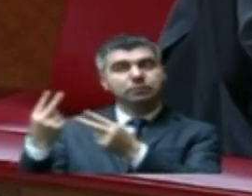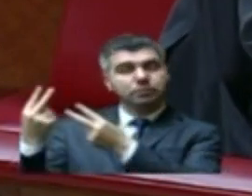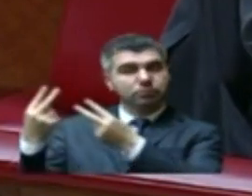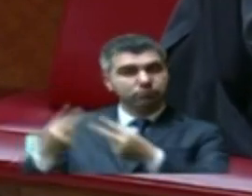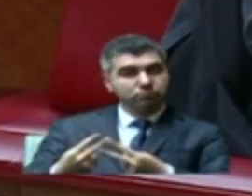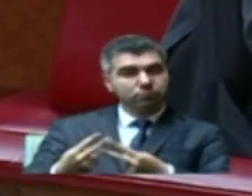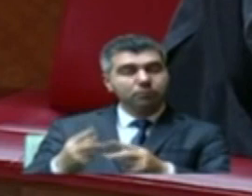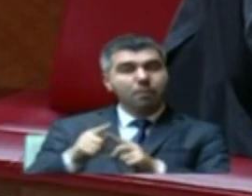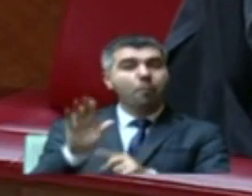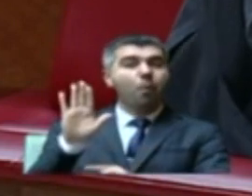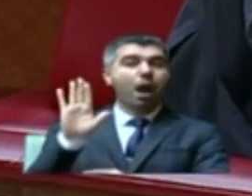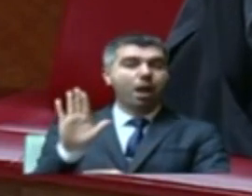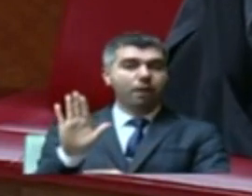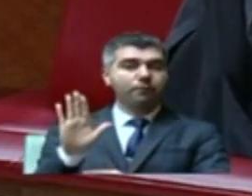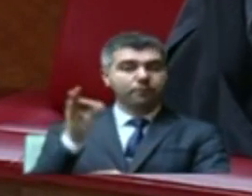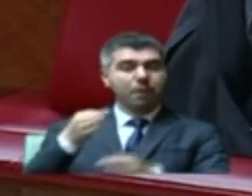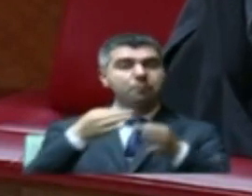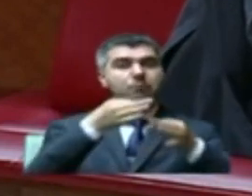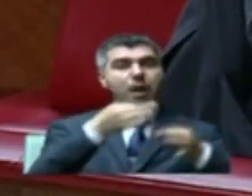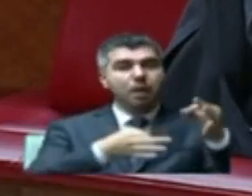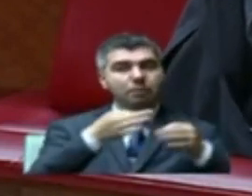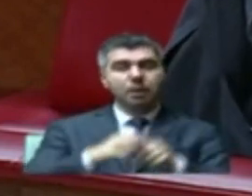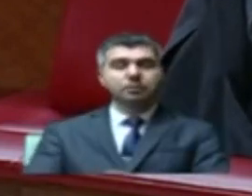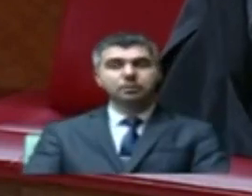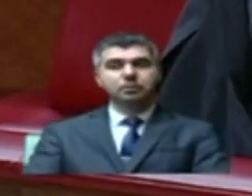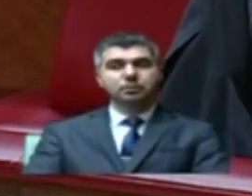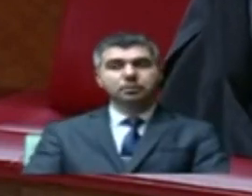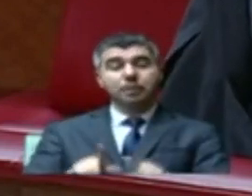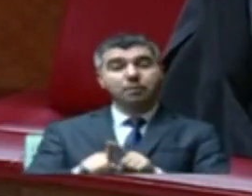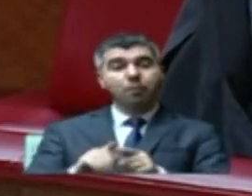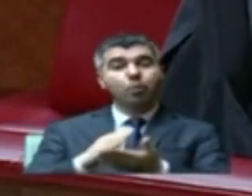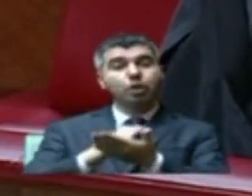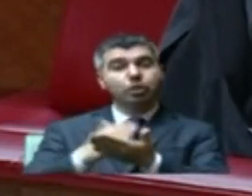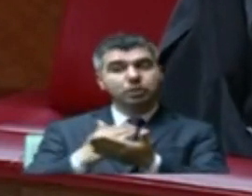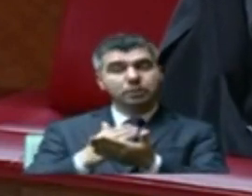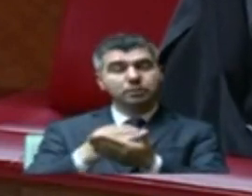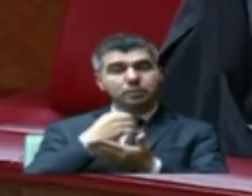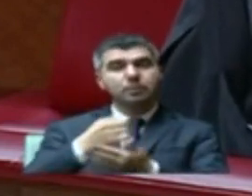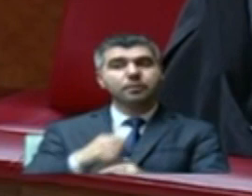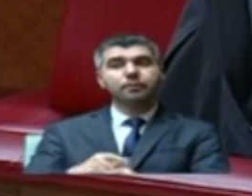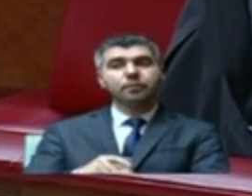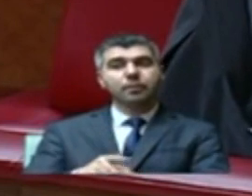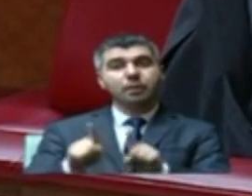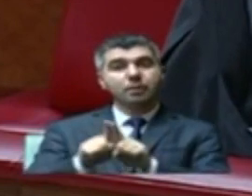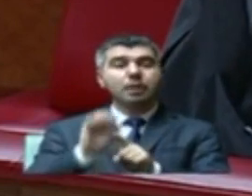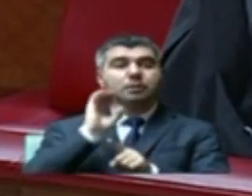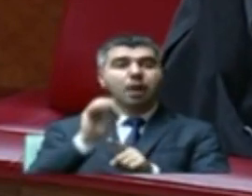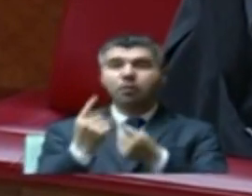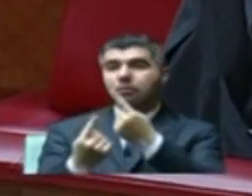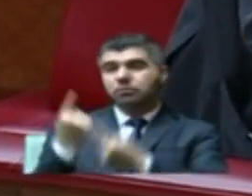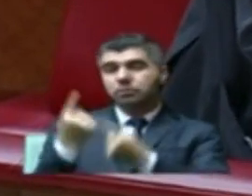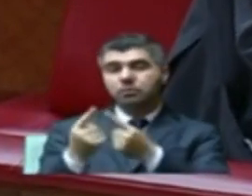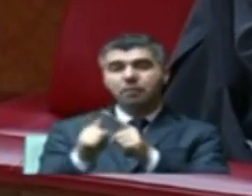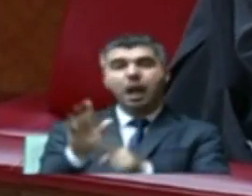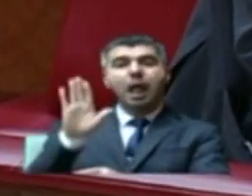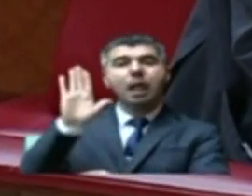بترجمان محلف أثناء الجلسات، أو إذا ما كانش الترجمان تكلف المحكمة بالترجمة شخص ما بعد أن